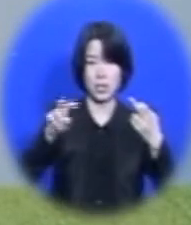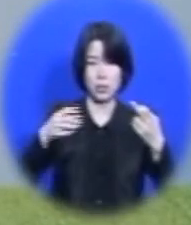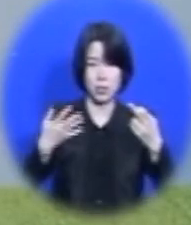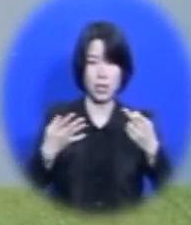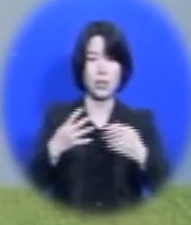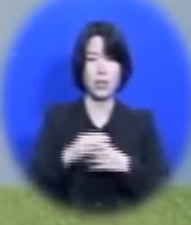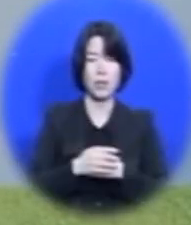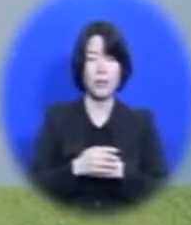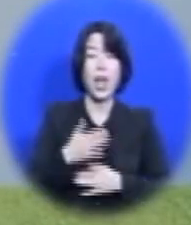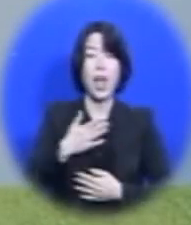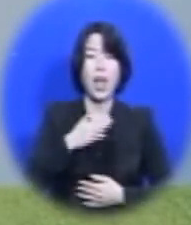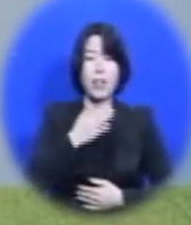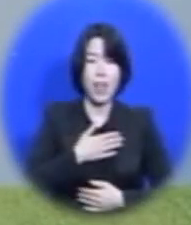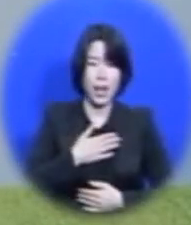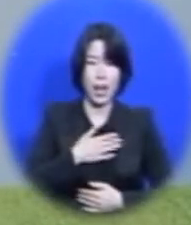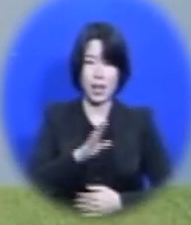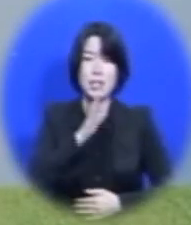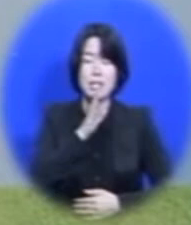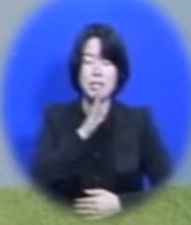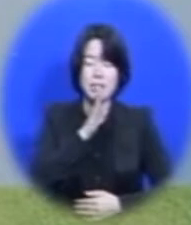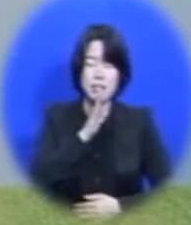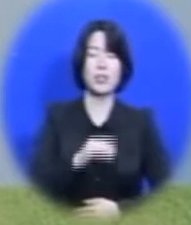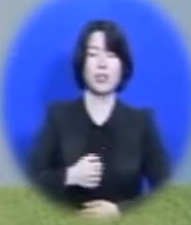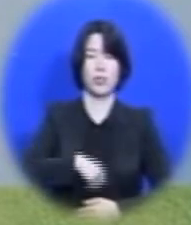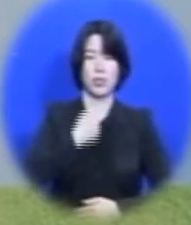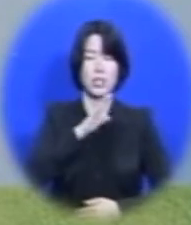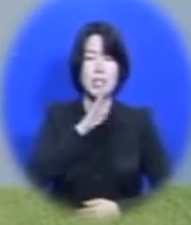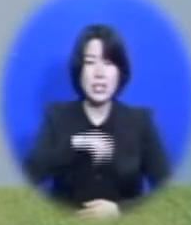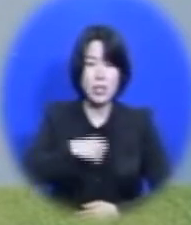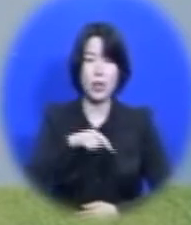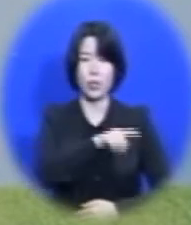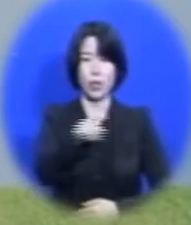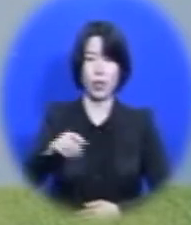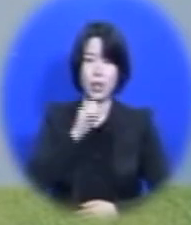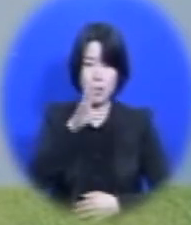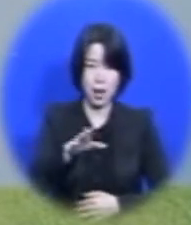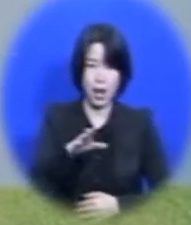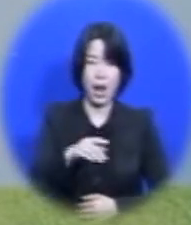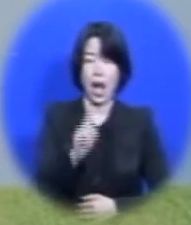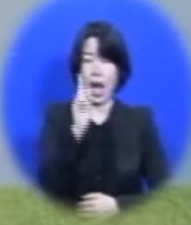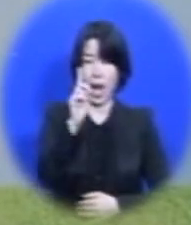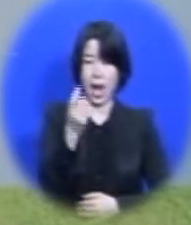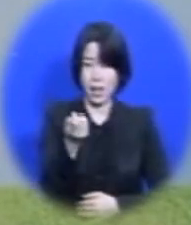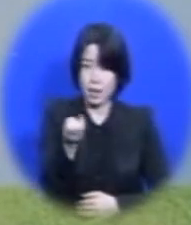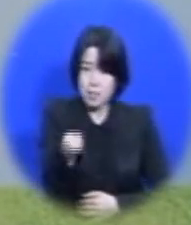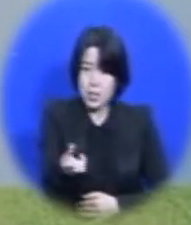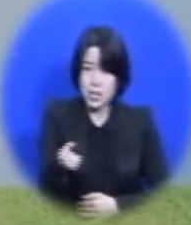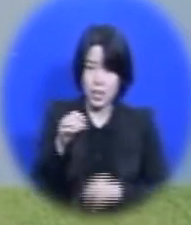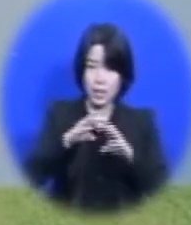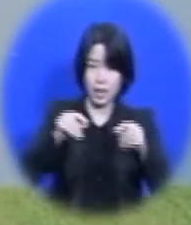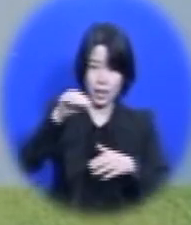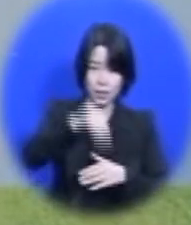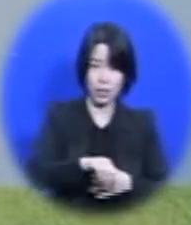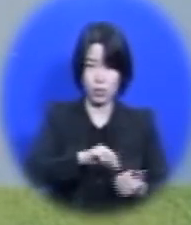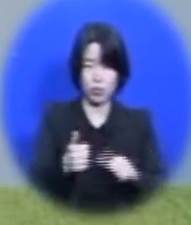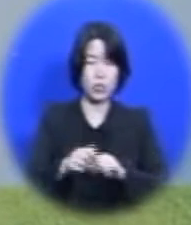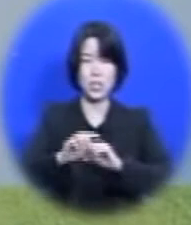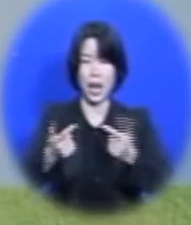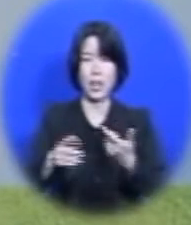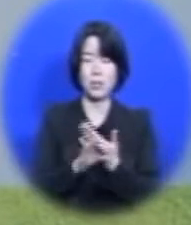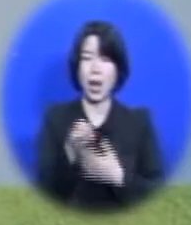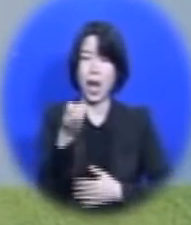이렇게 말씀하셨습니다. 내가 진실로 진실로 너에게 이르노니 한 알의 밀이 땅에 떨어져 죽지 아니하면 한